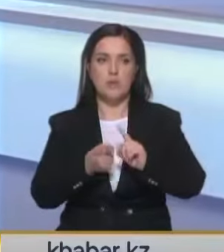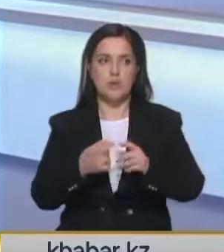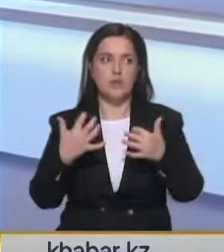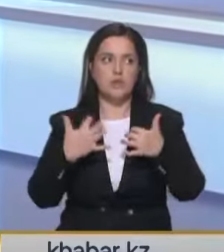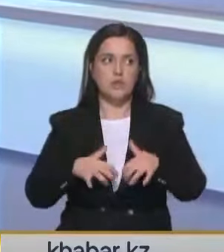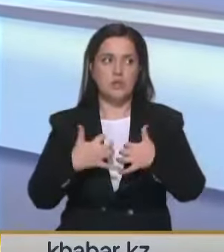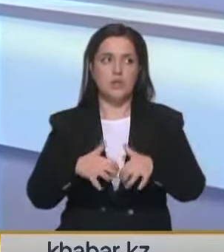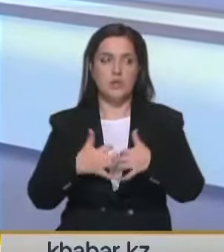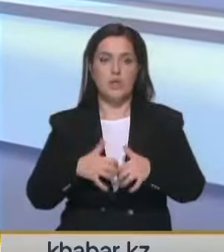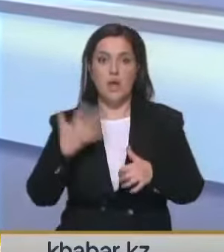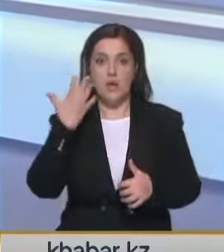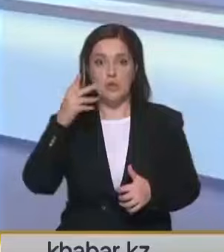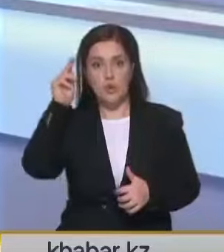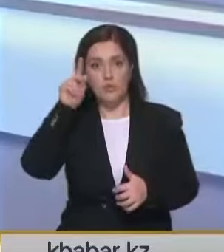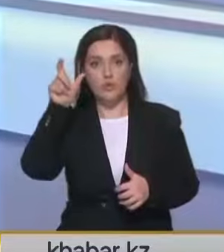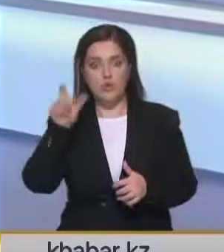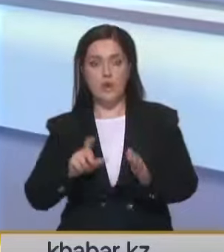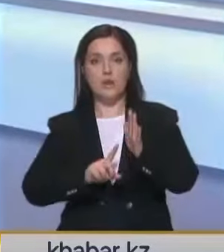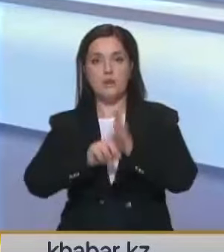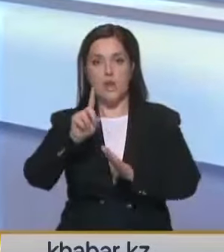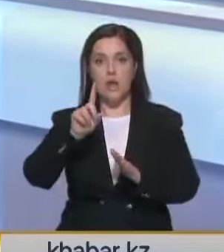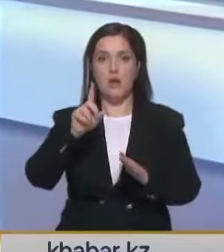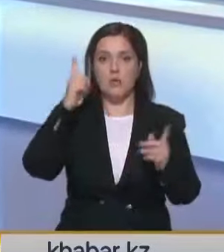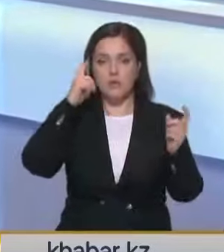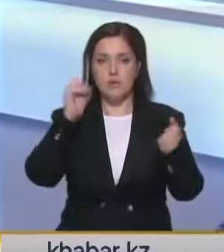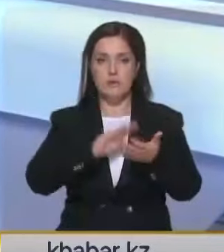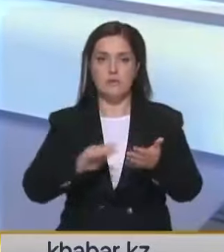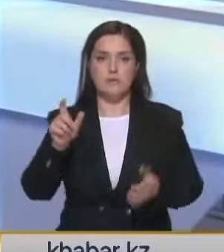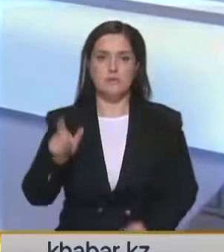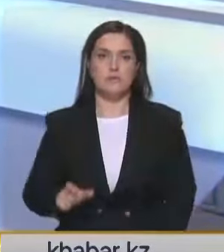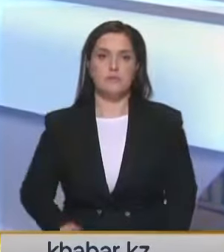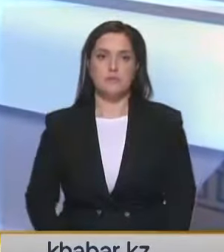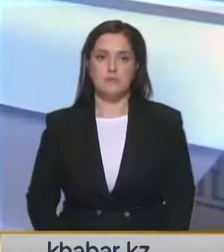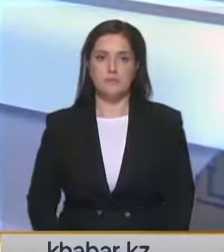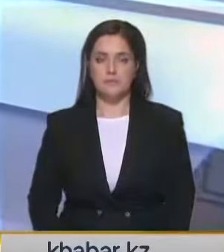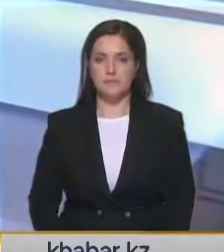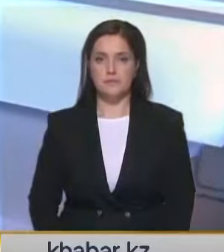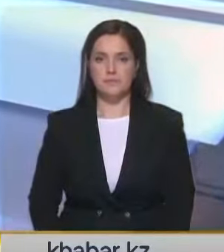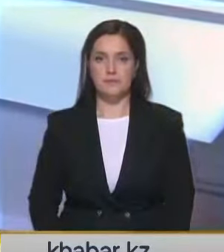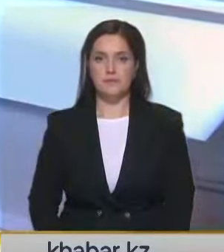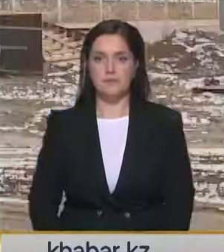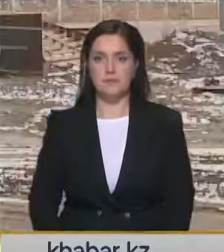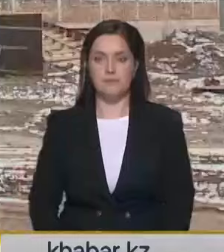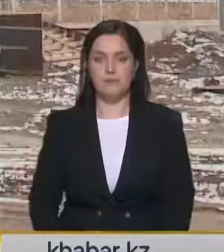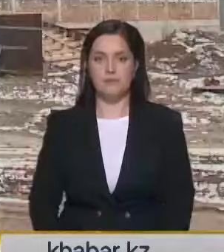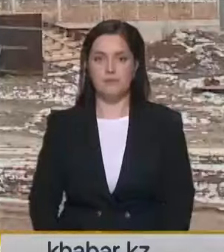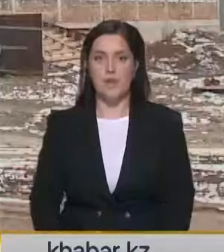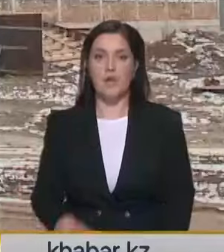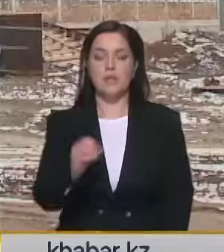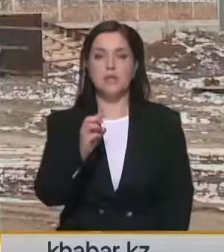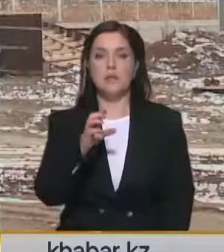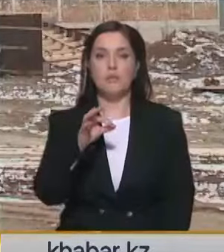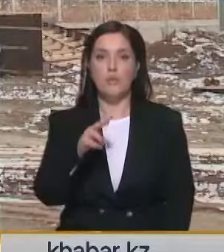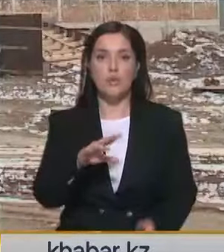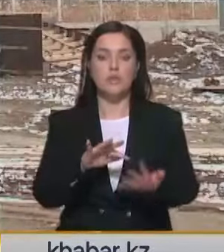пересчитать. Когда же ученики сядут за парты в новой школе, узнавали наши корреспонденты. В Есболском сельском